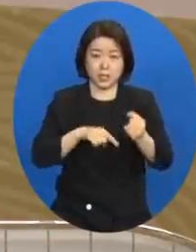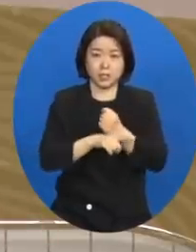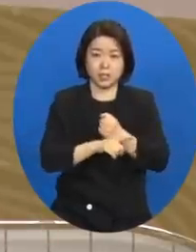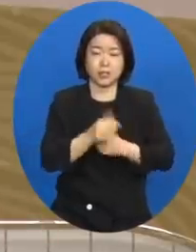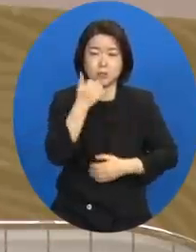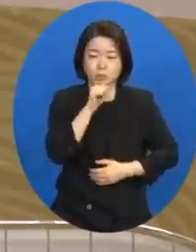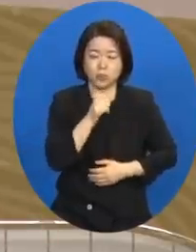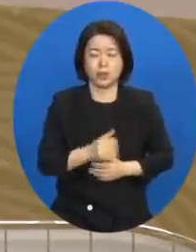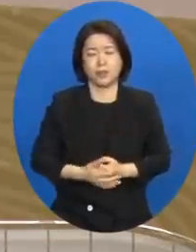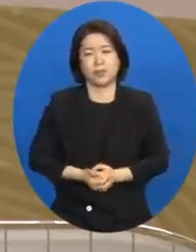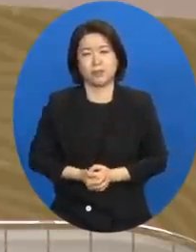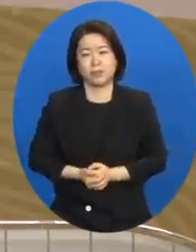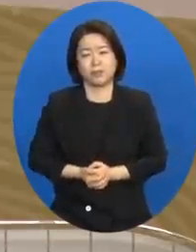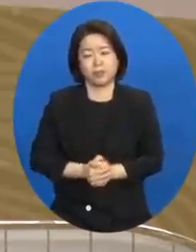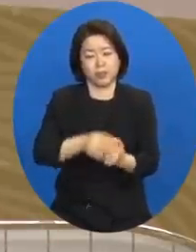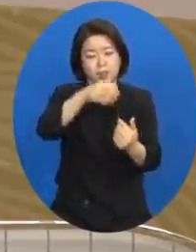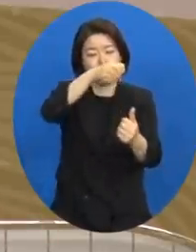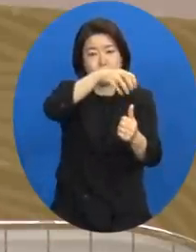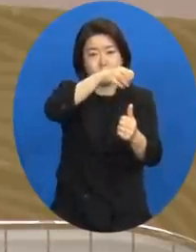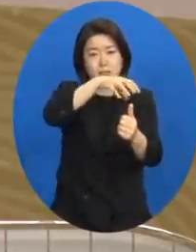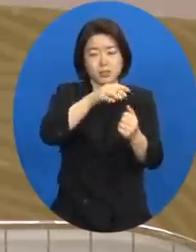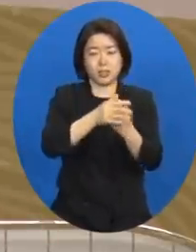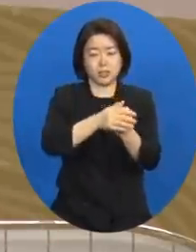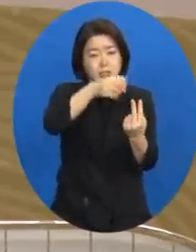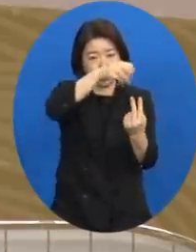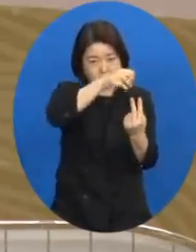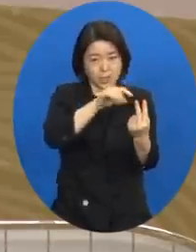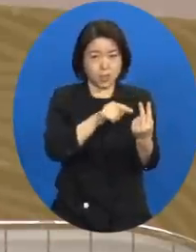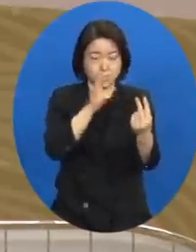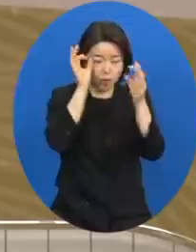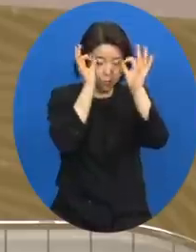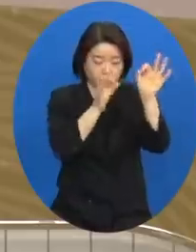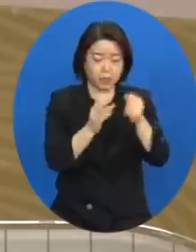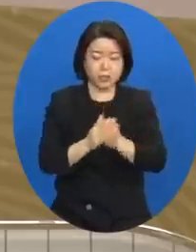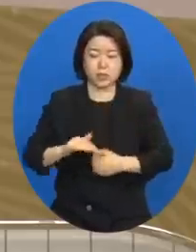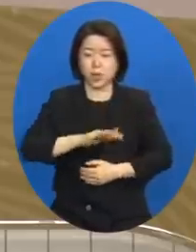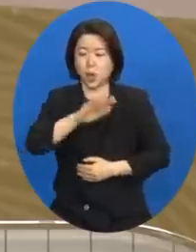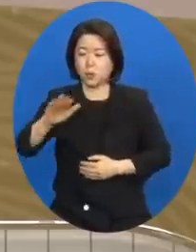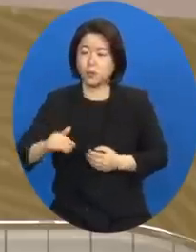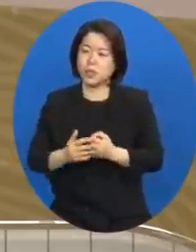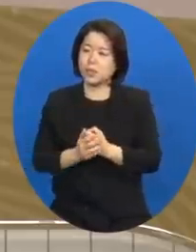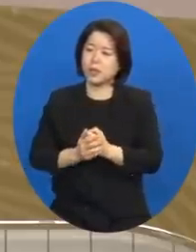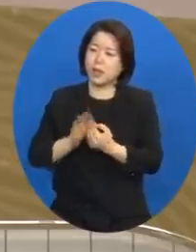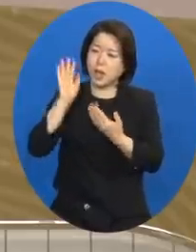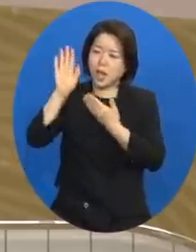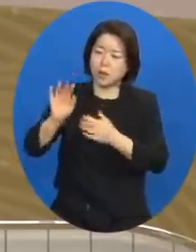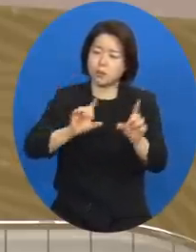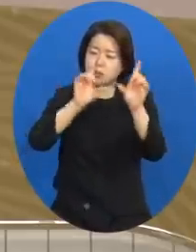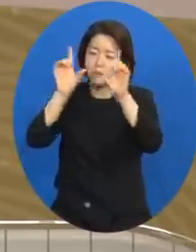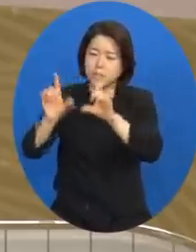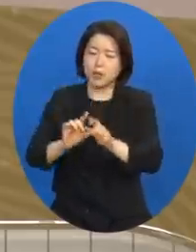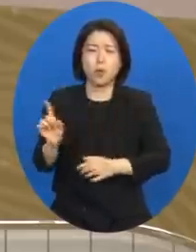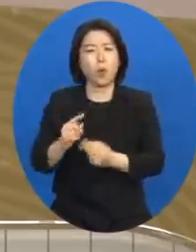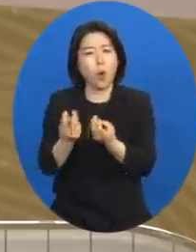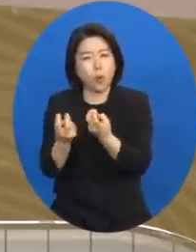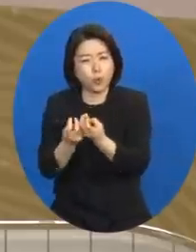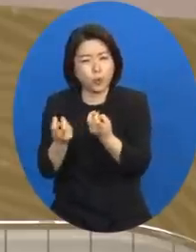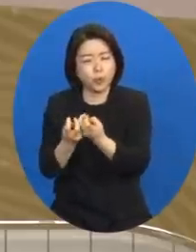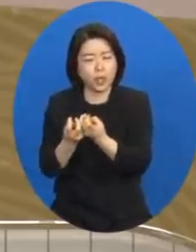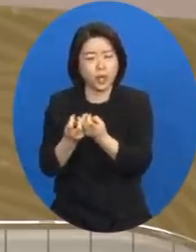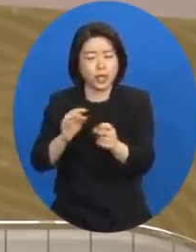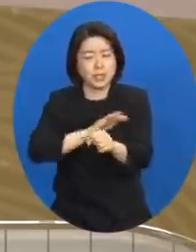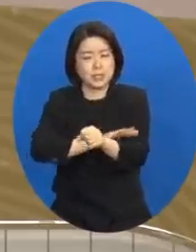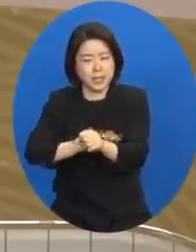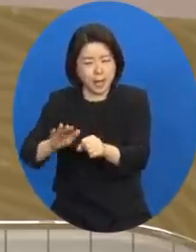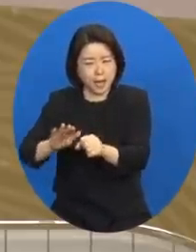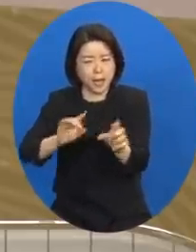세례 요한을 보면서 하나님은 우리에게 어떤 인생을 사는 것이 가장 복된이고 잘 사는 것인지에 대해서